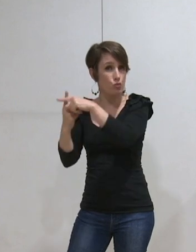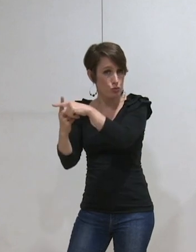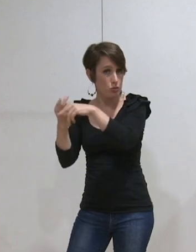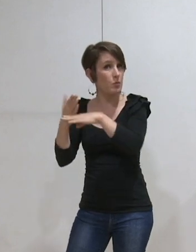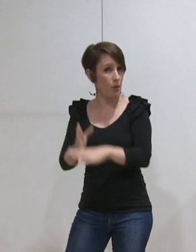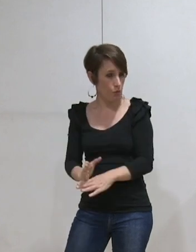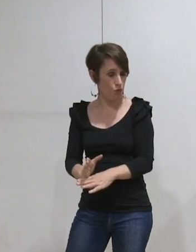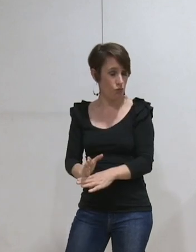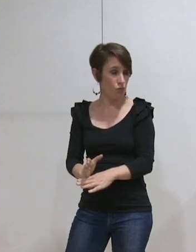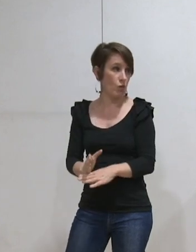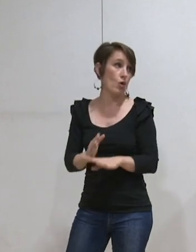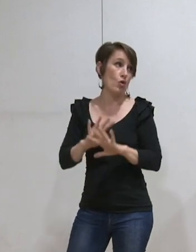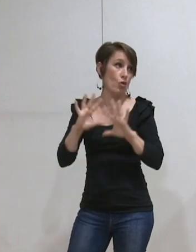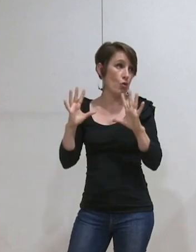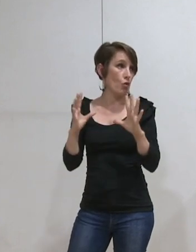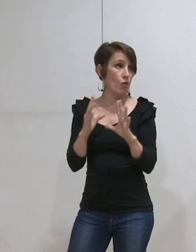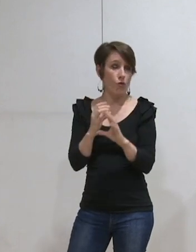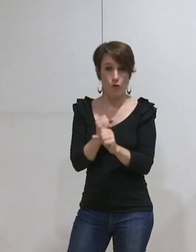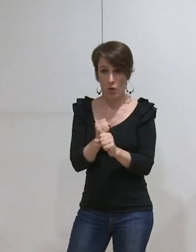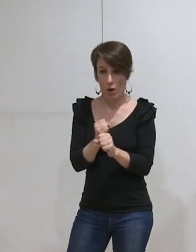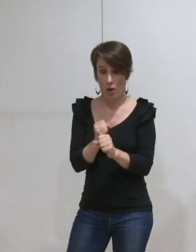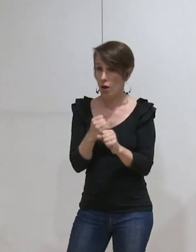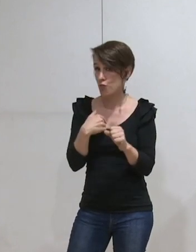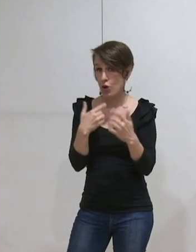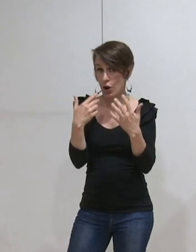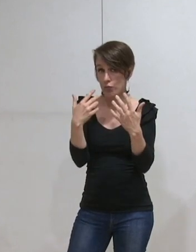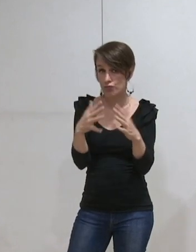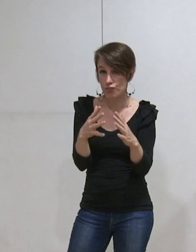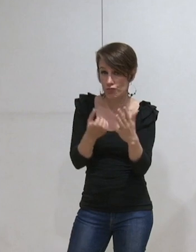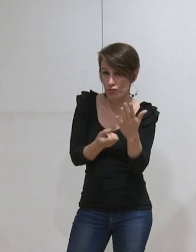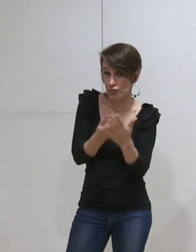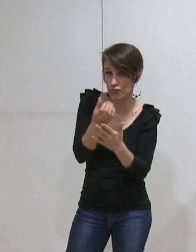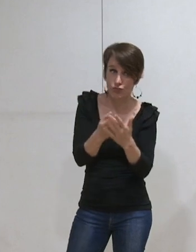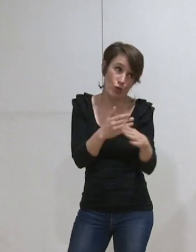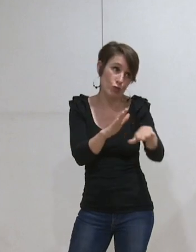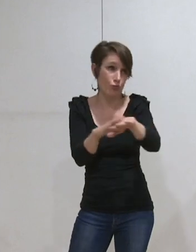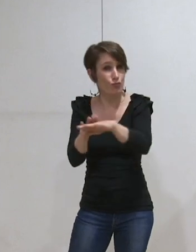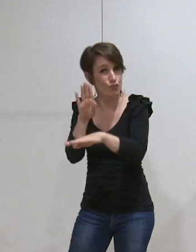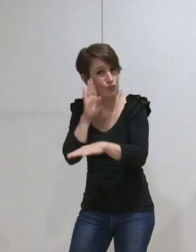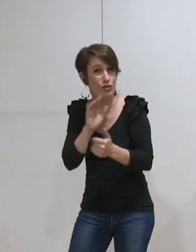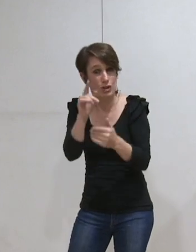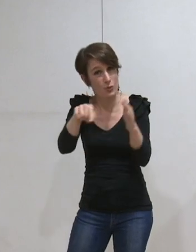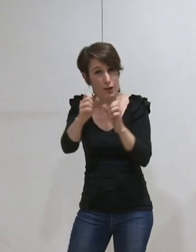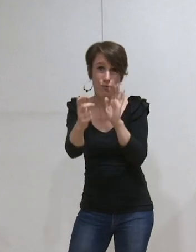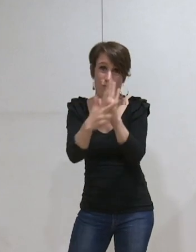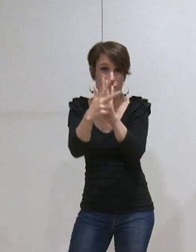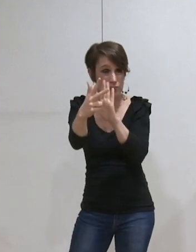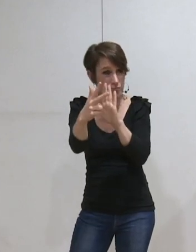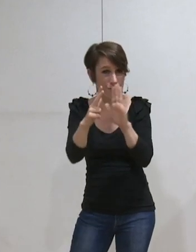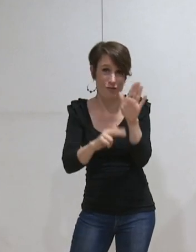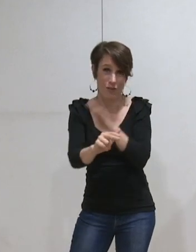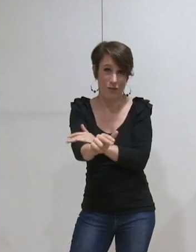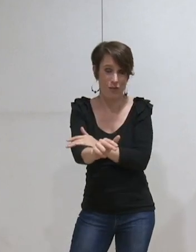prévu voilà donc j'en ai terminé je vous invite donc à approuver ces dispositions qui montrre